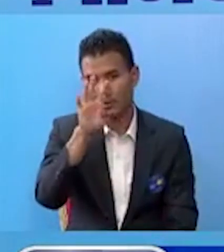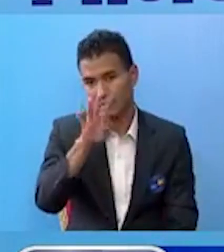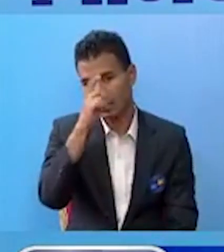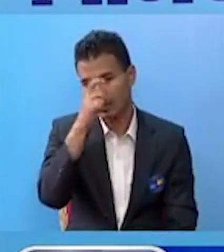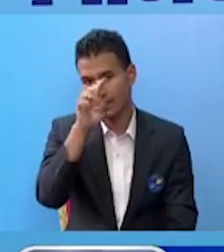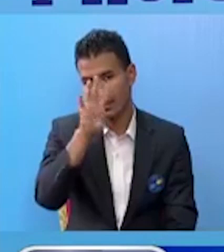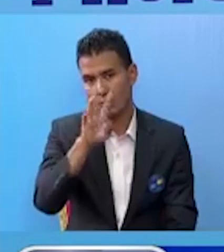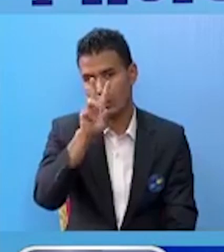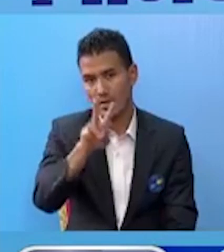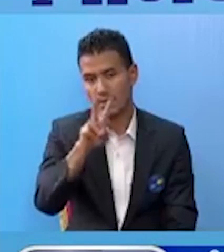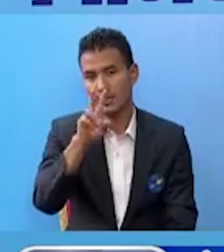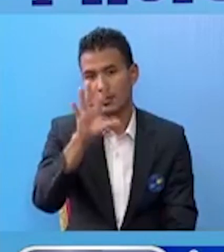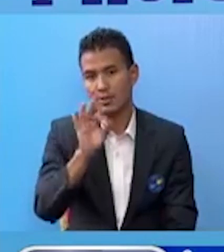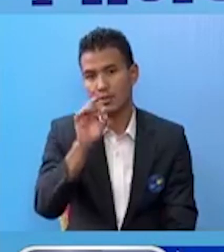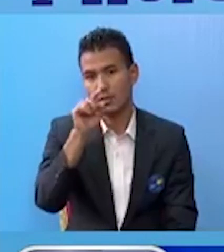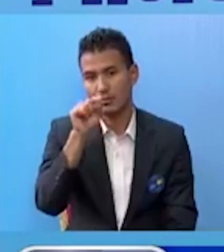8,442